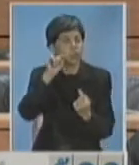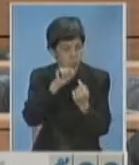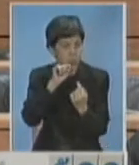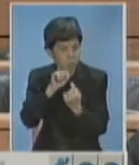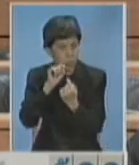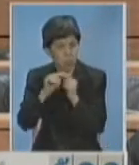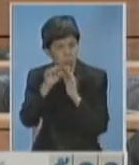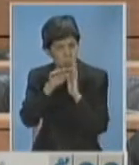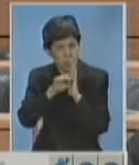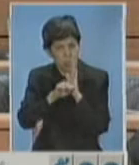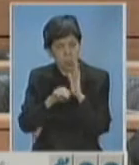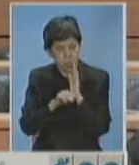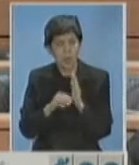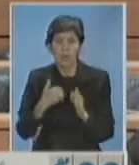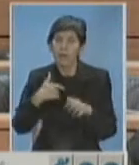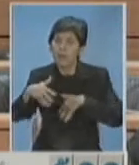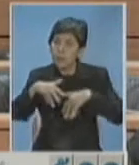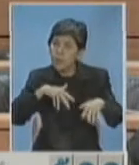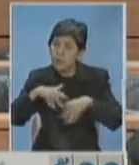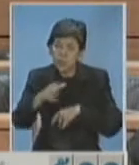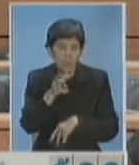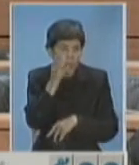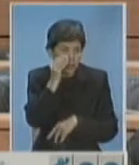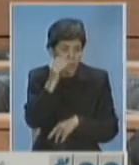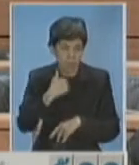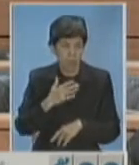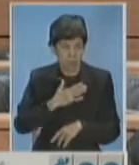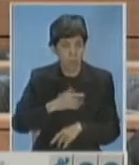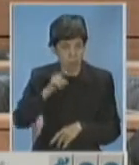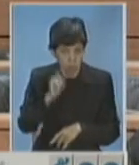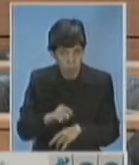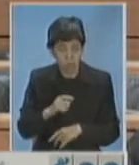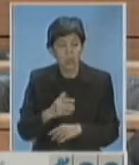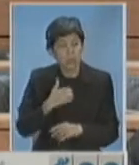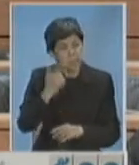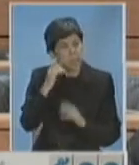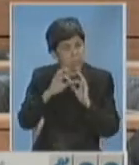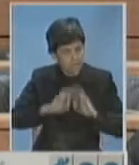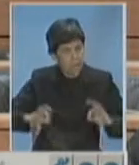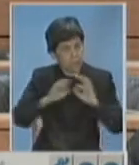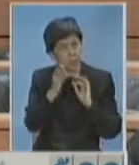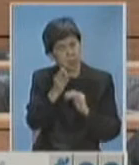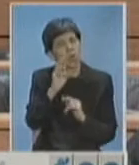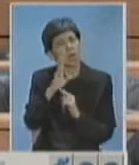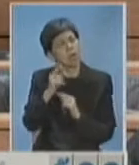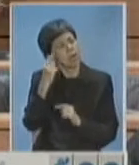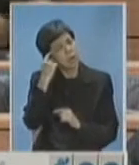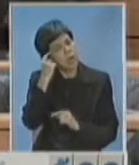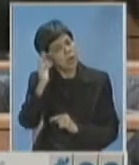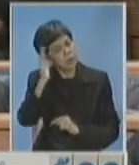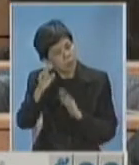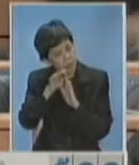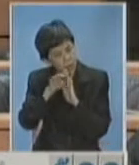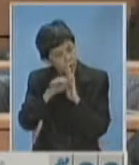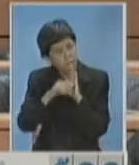และเป็นเนื้อหาและสาระที่ประชาชนทั่วประเทศจะต้องรับฟังและพวกผมจะต้องให้ความสำคัญต่อท่านวัชระว่าท่านได้มี